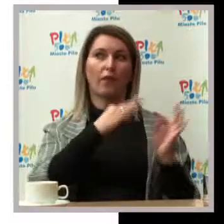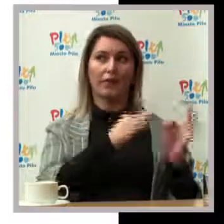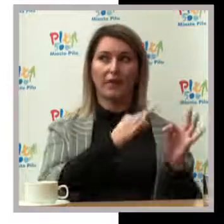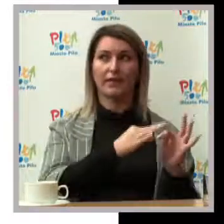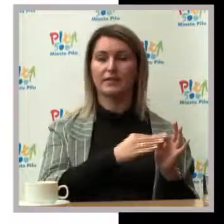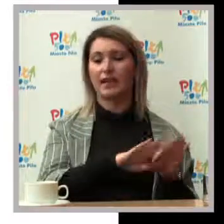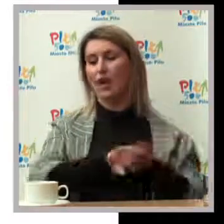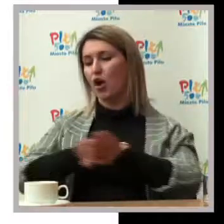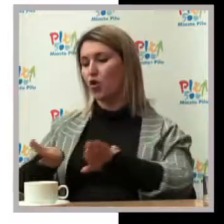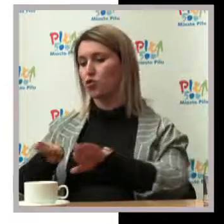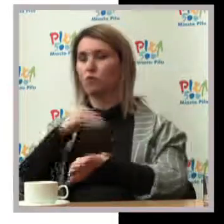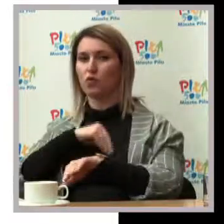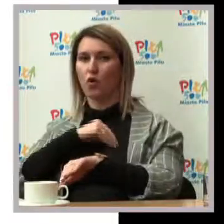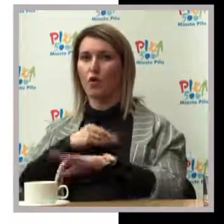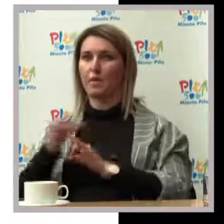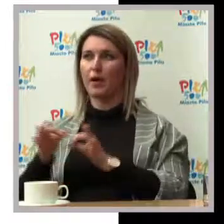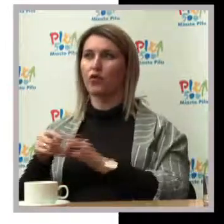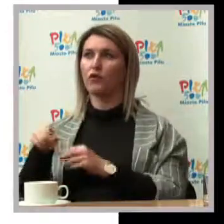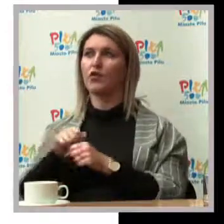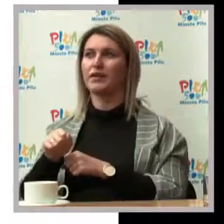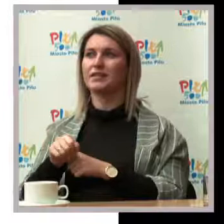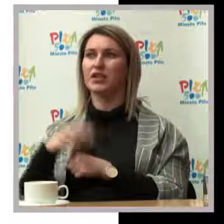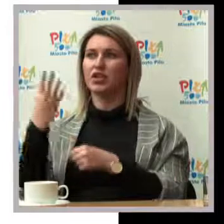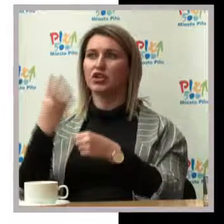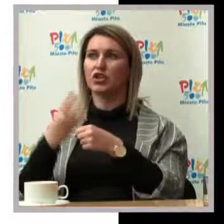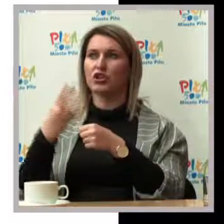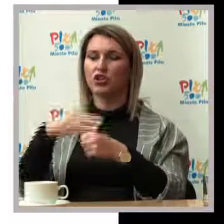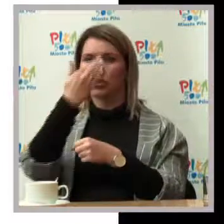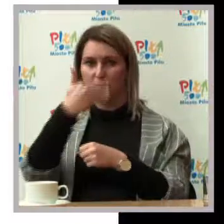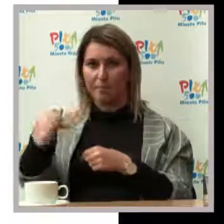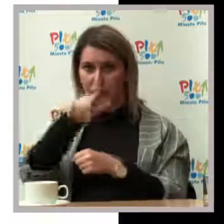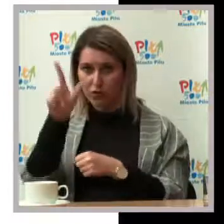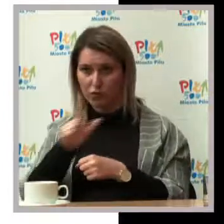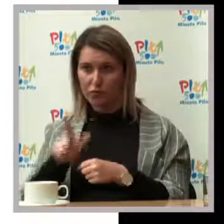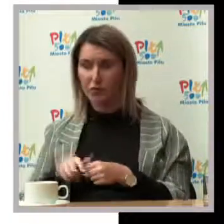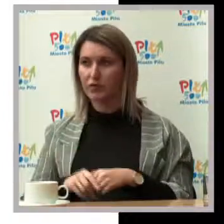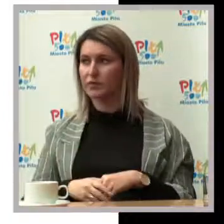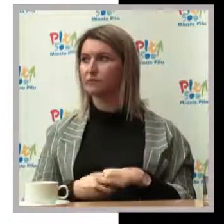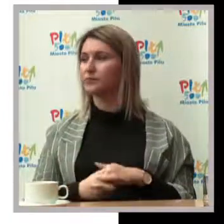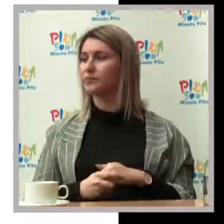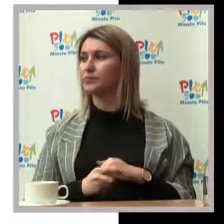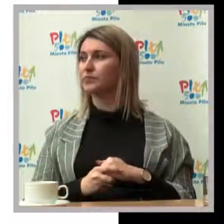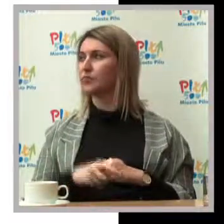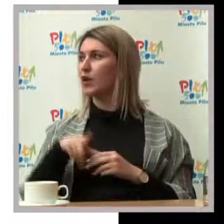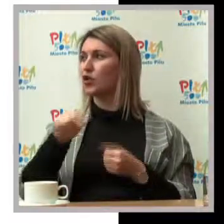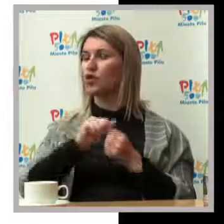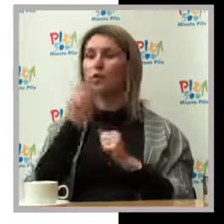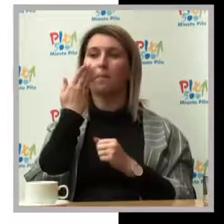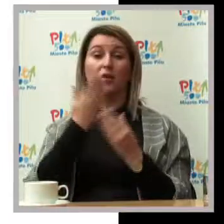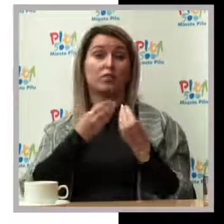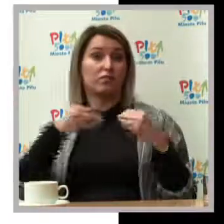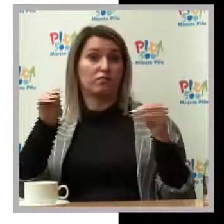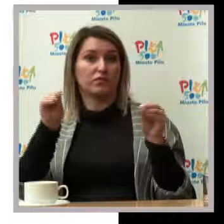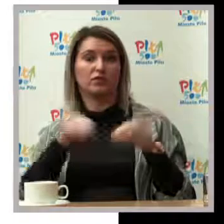dochody majątkowe. I to drugi rok z rzędu, proszę Państwa, kiedy tak wysokie dochody majątkowe planujemy w naszym budżecie. W